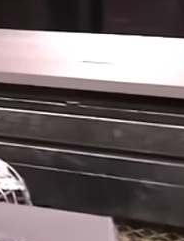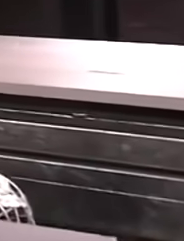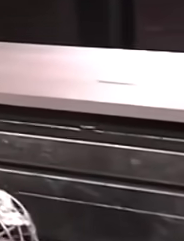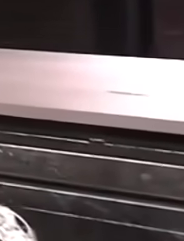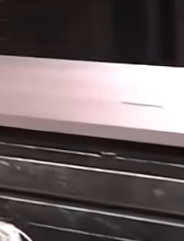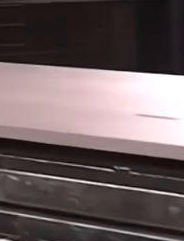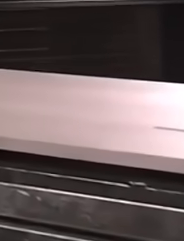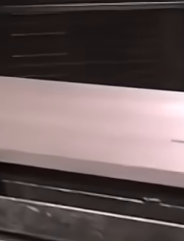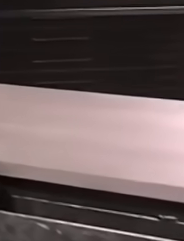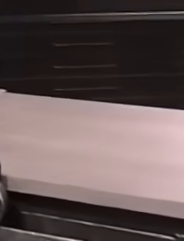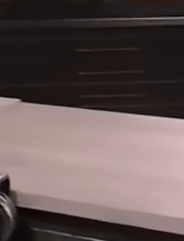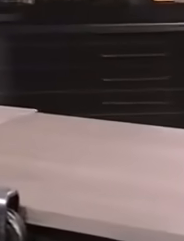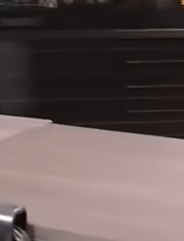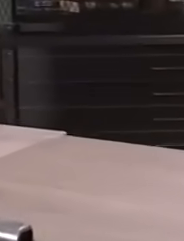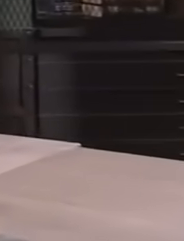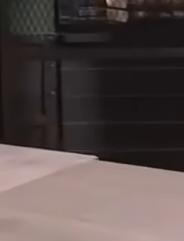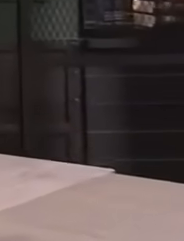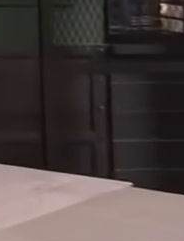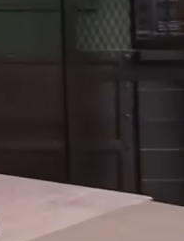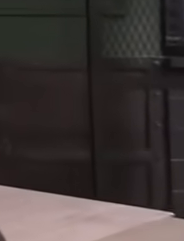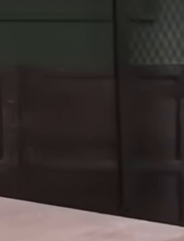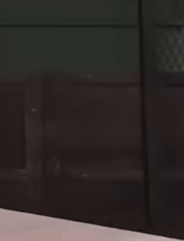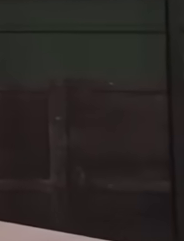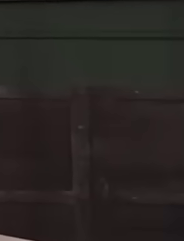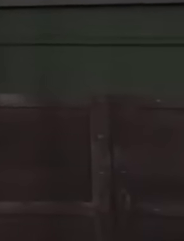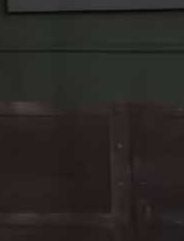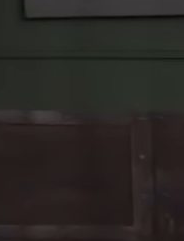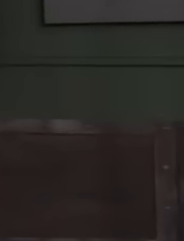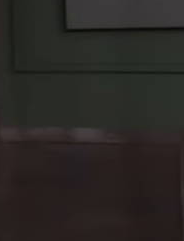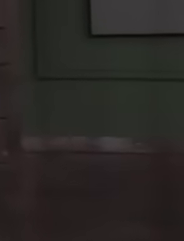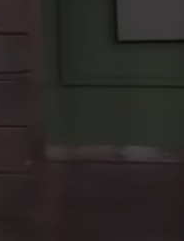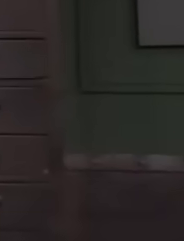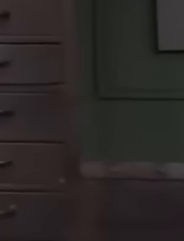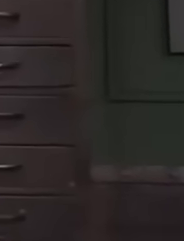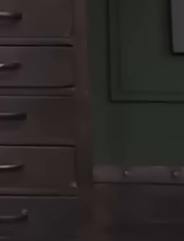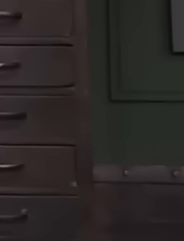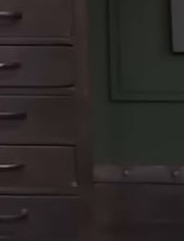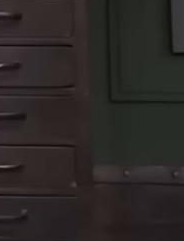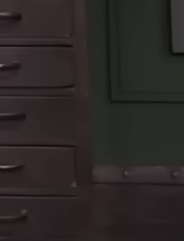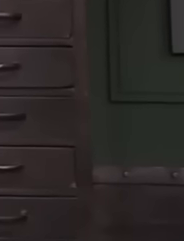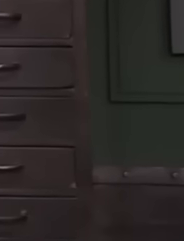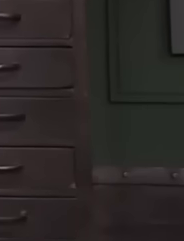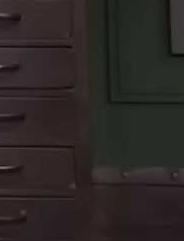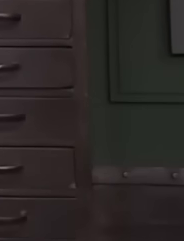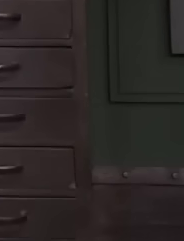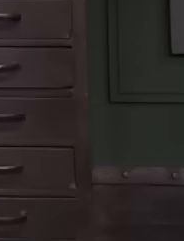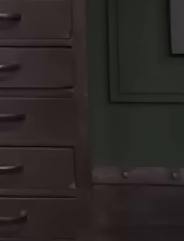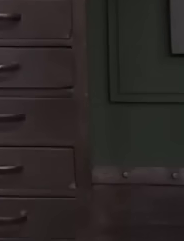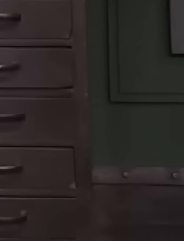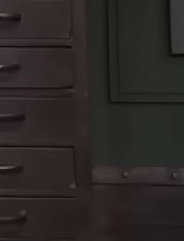싶으십니까 그렇다면 사반 채널을 구독해 주세요 지금까지 이자연 기자였습니다